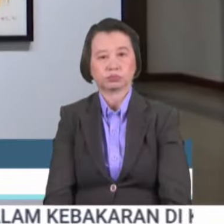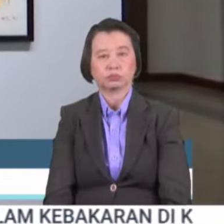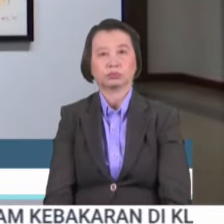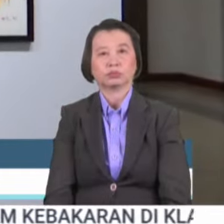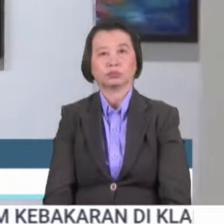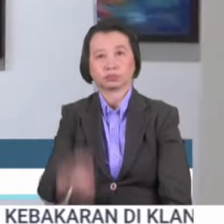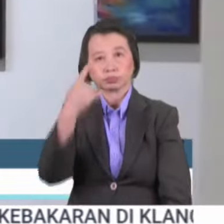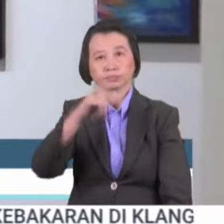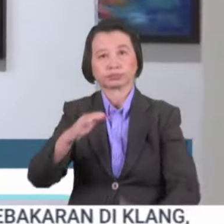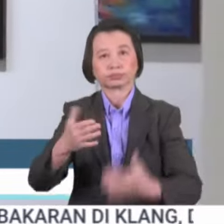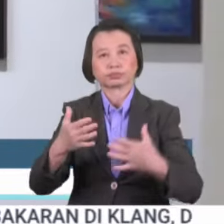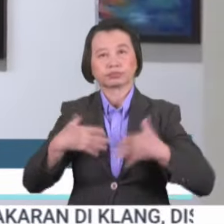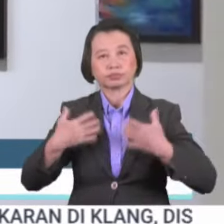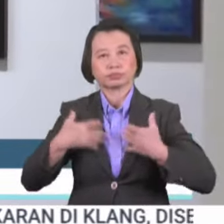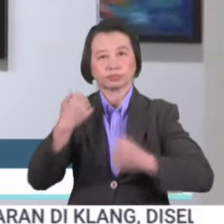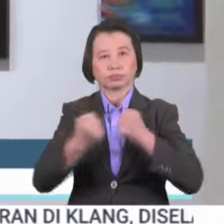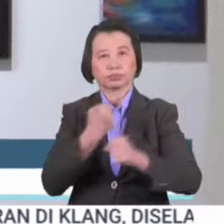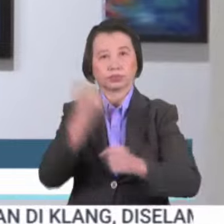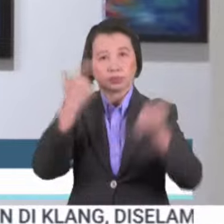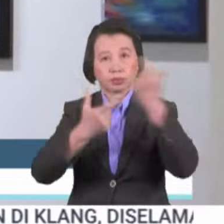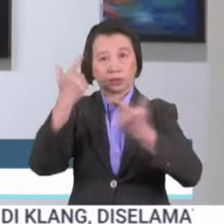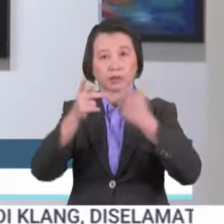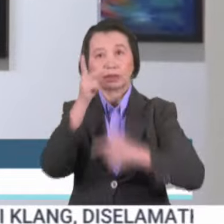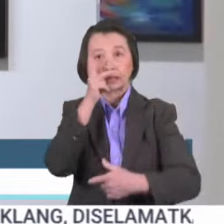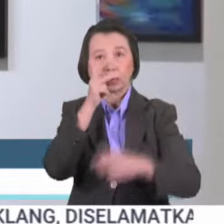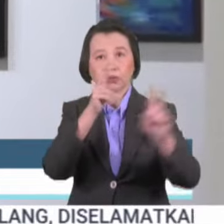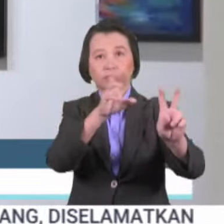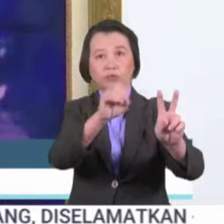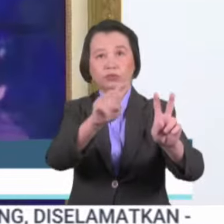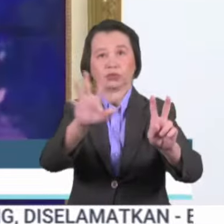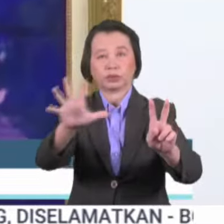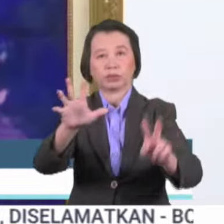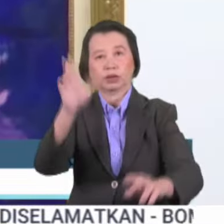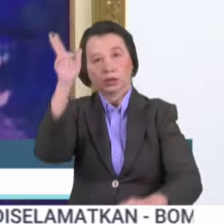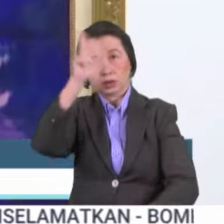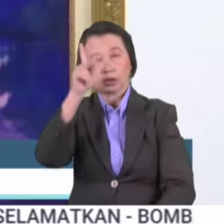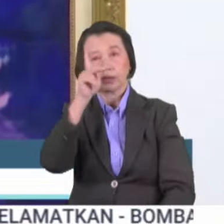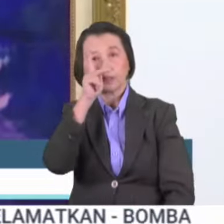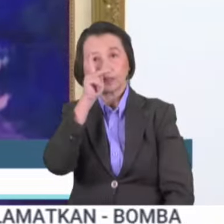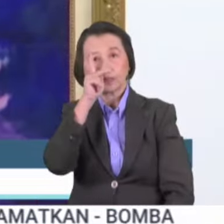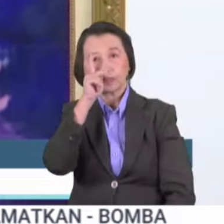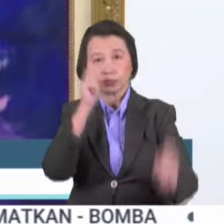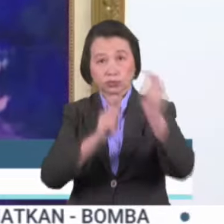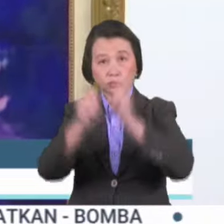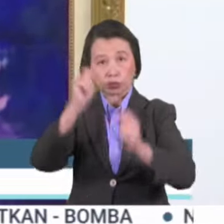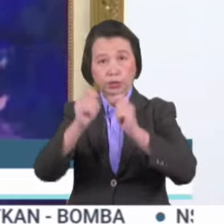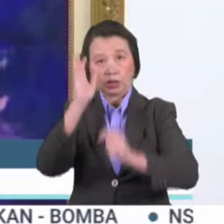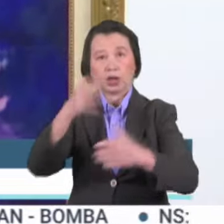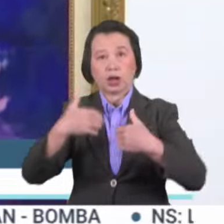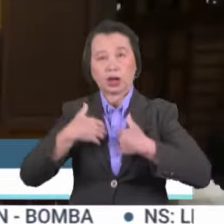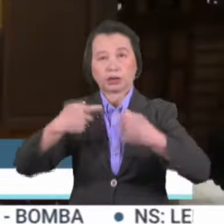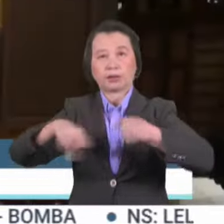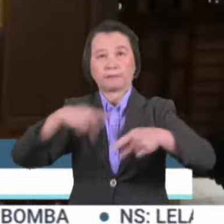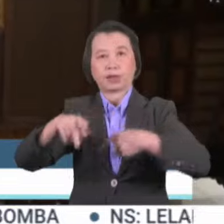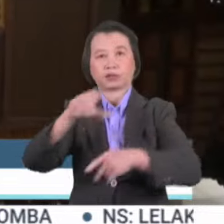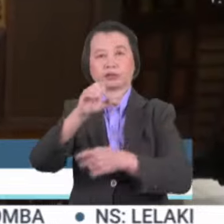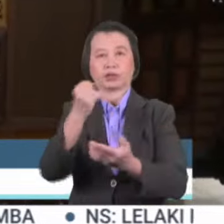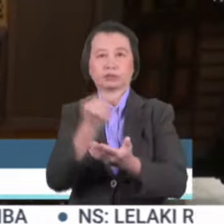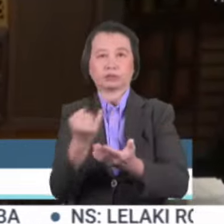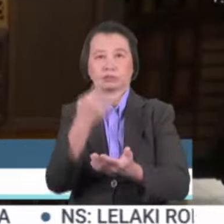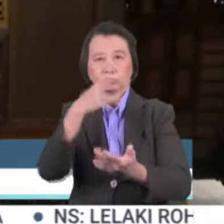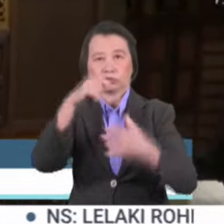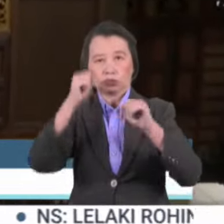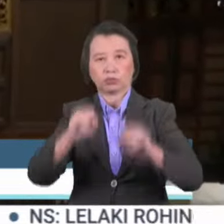Sementara itu, bagi memeriahkan Tahun Melawat Kedah 2025, Kerajaan Negeri melalui Kedah Tourism akan mewujudkan pasar seni